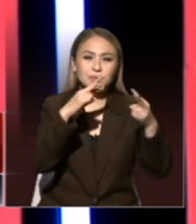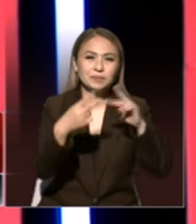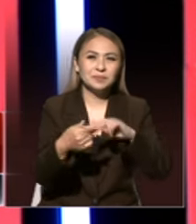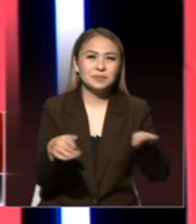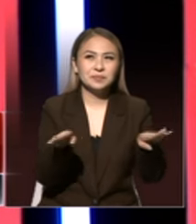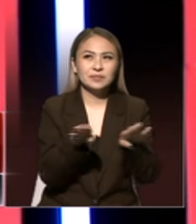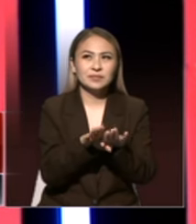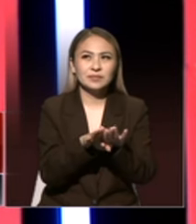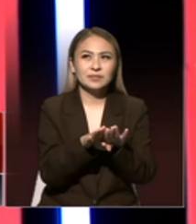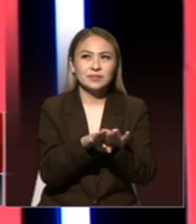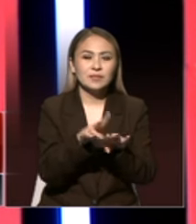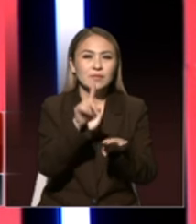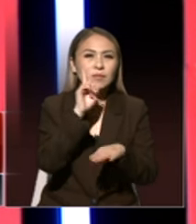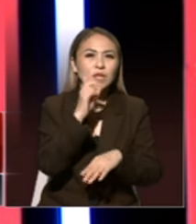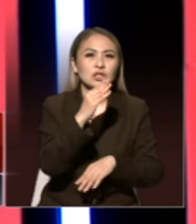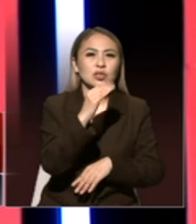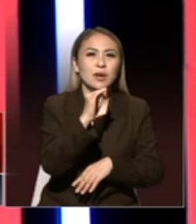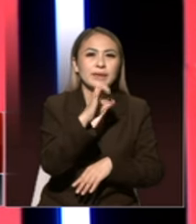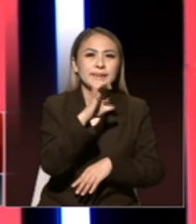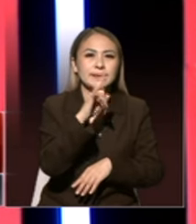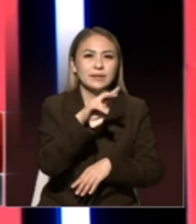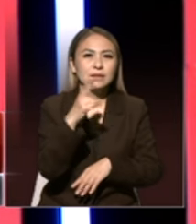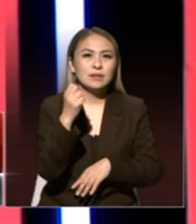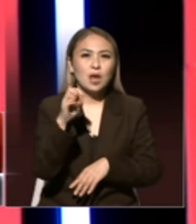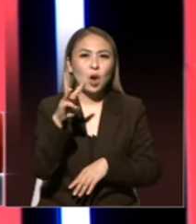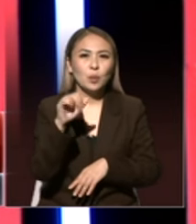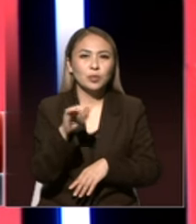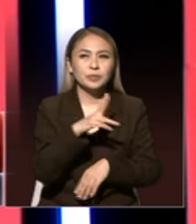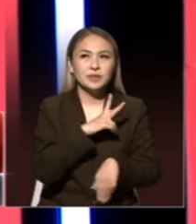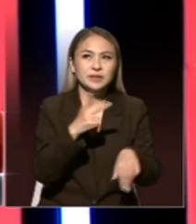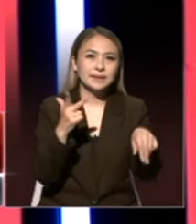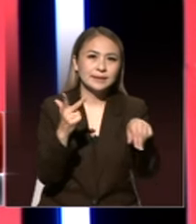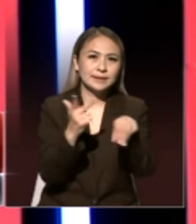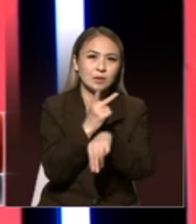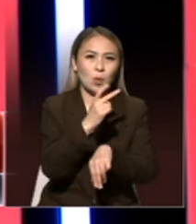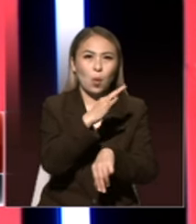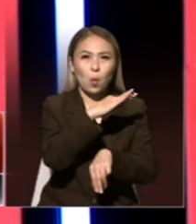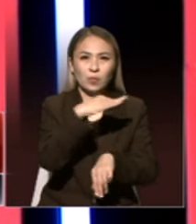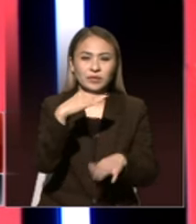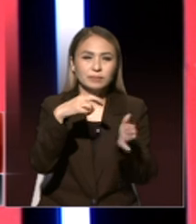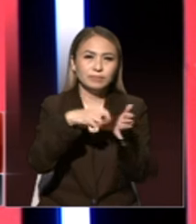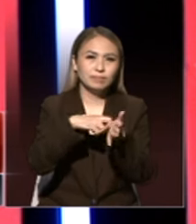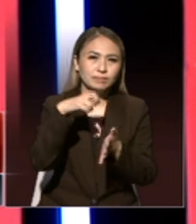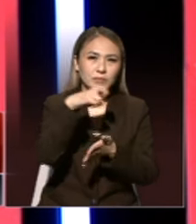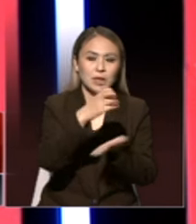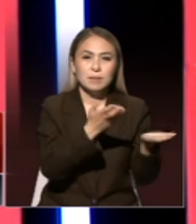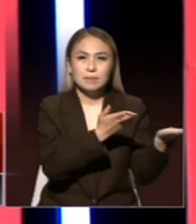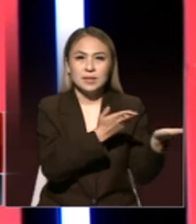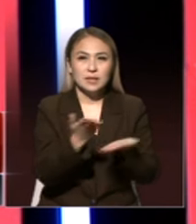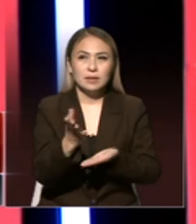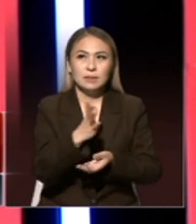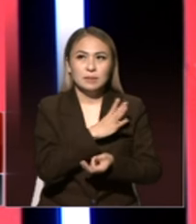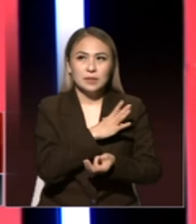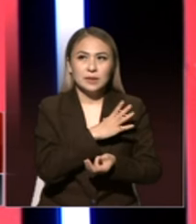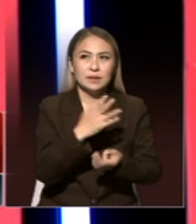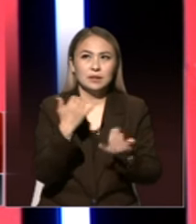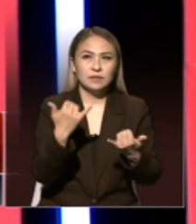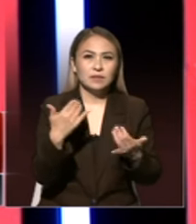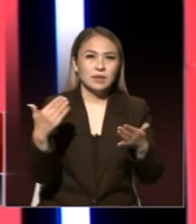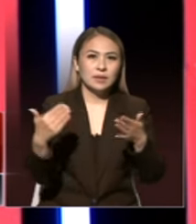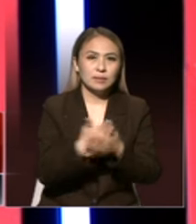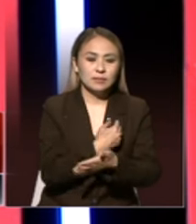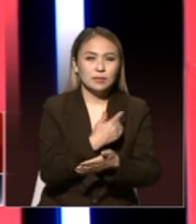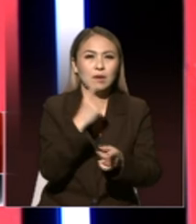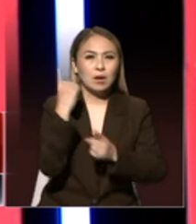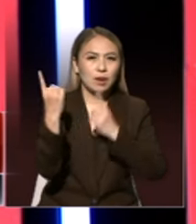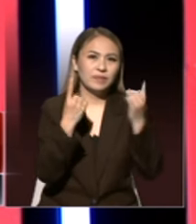жасыл даму деген мекеме бар. Бұл мекемені біз осы уақытқа дейін үш рет ресми түрде, ресми хатпен эфирге шақырдық. Үшеуінде де бүгінде міне әне келеміз,